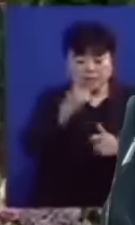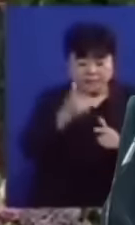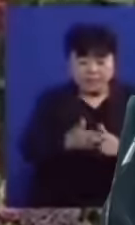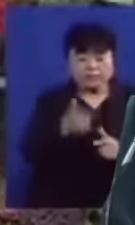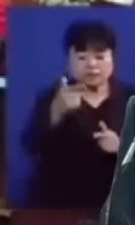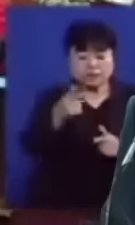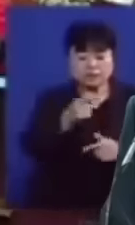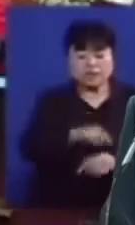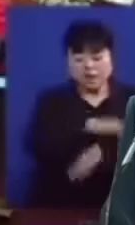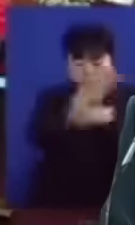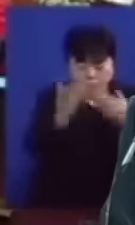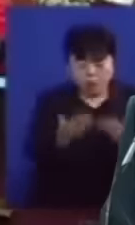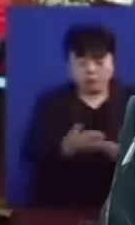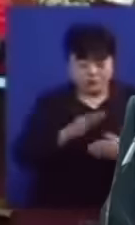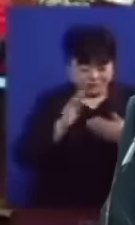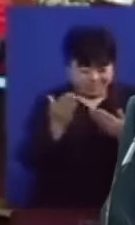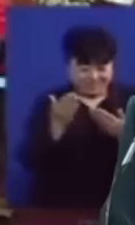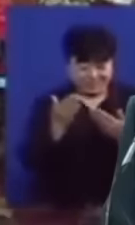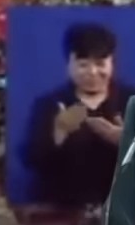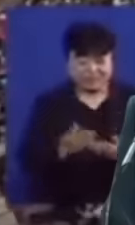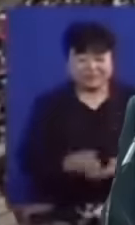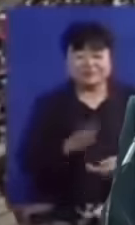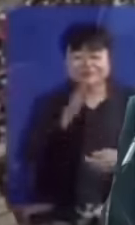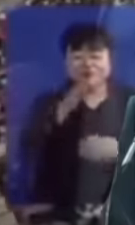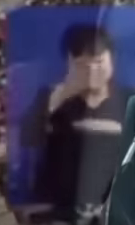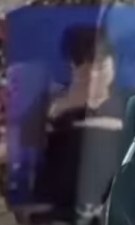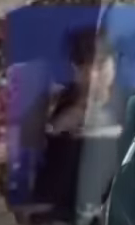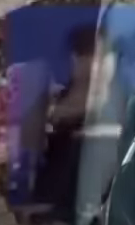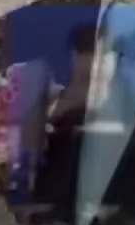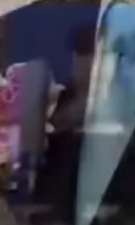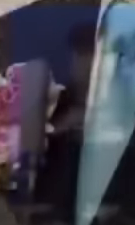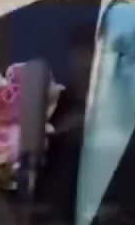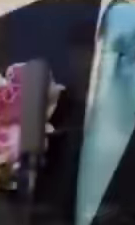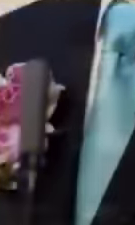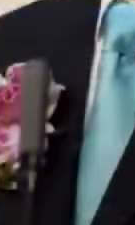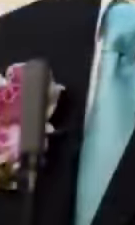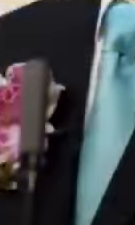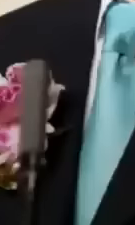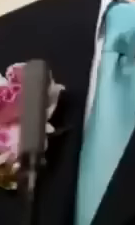예수님이 내 모든 것에 모든 것이 다 되심으로 얼마나 감사한지 알 수가 없습니다.